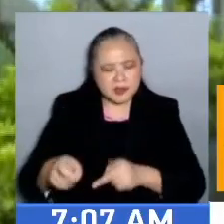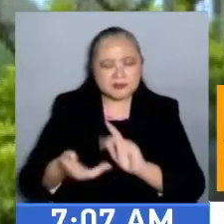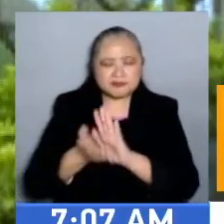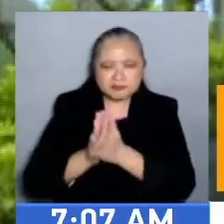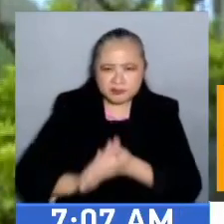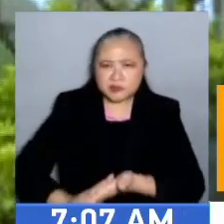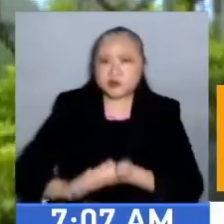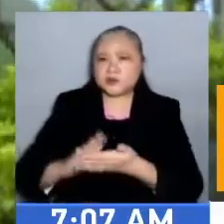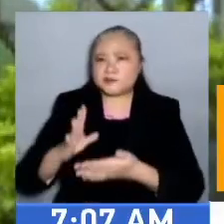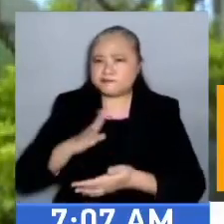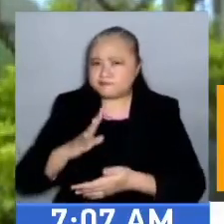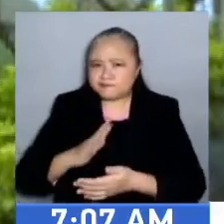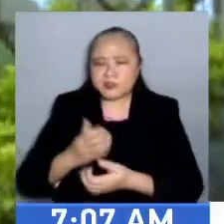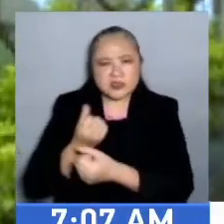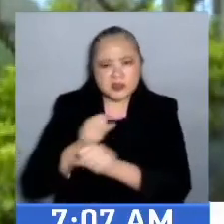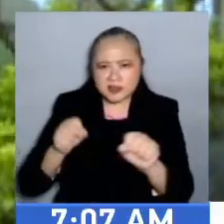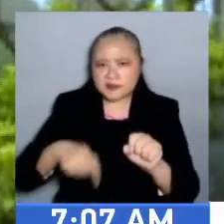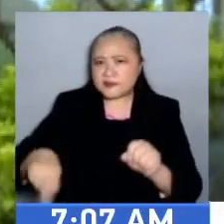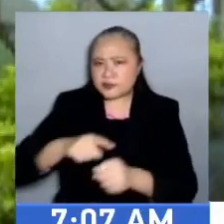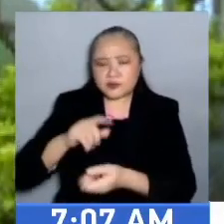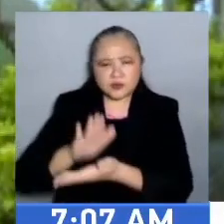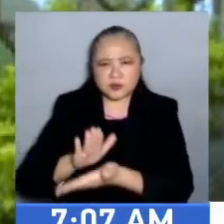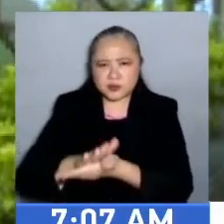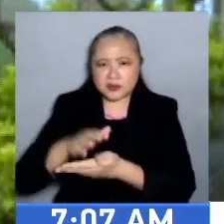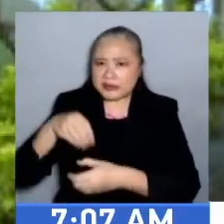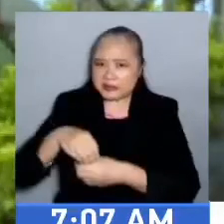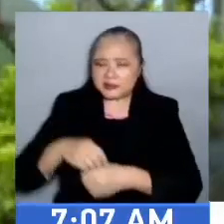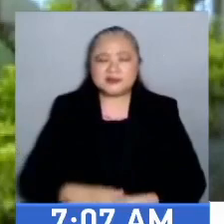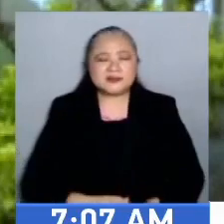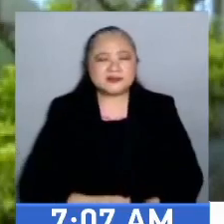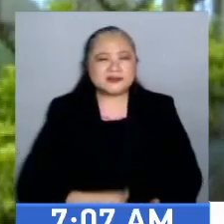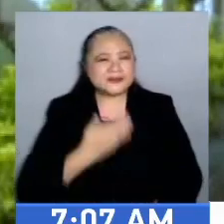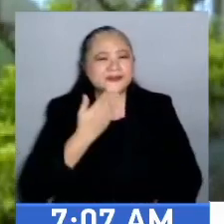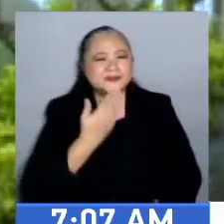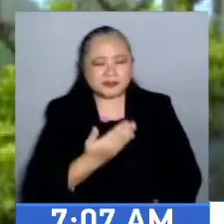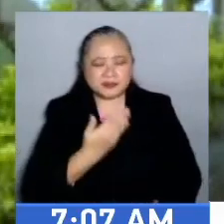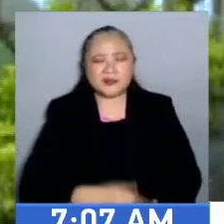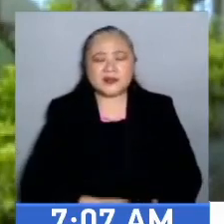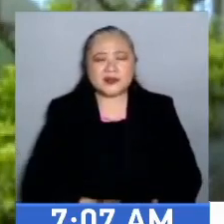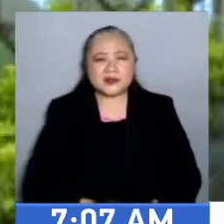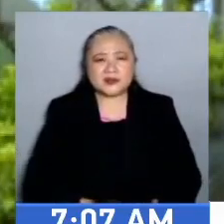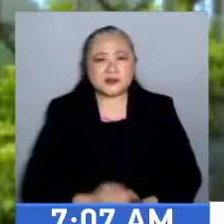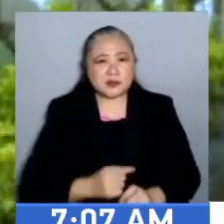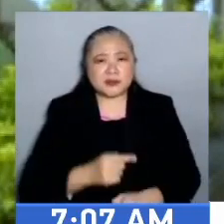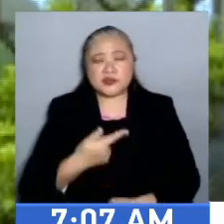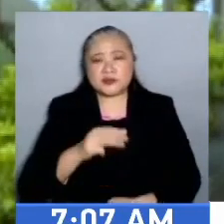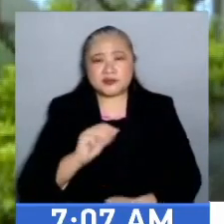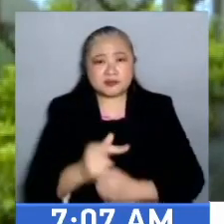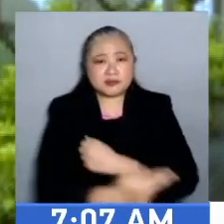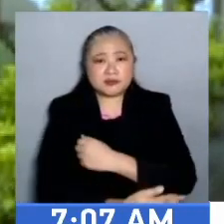paaralan. Igan? Maraming salamat, James Paulo Yap ng GMA Regional TV, One Mindanao.